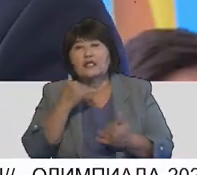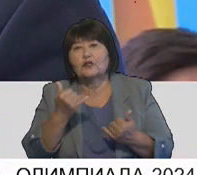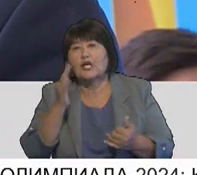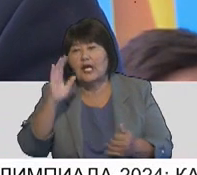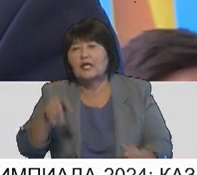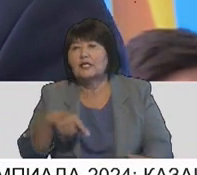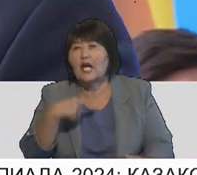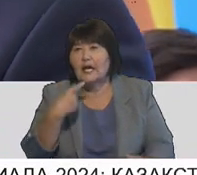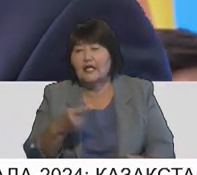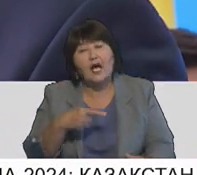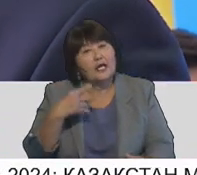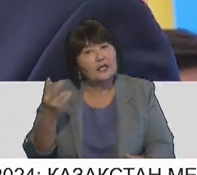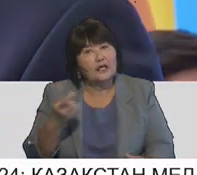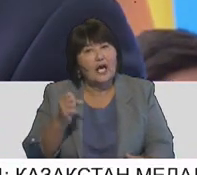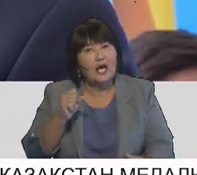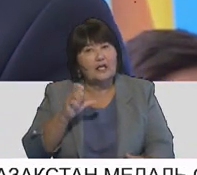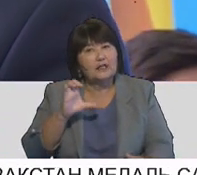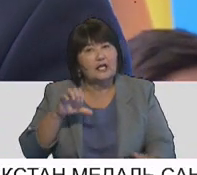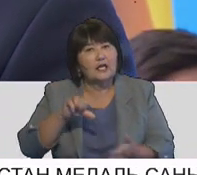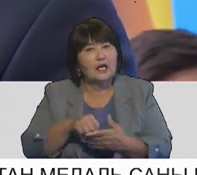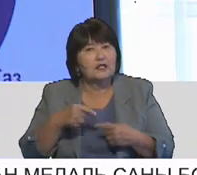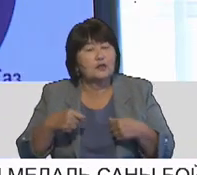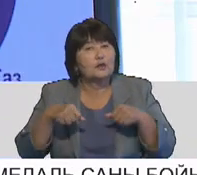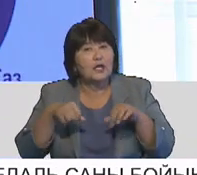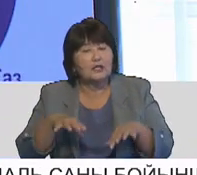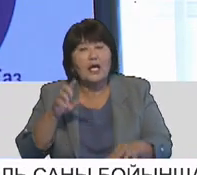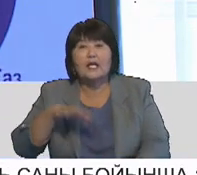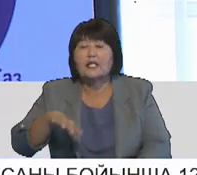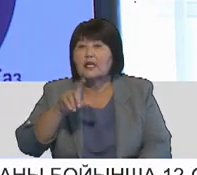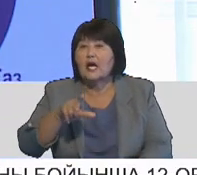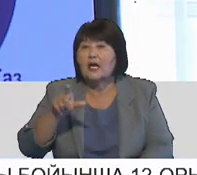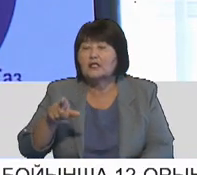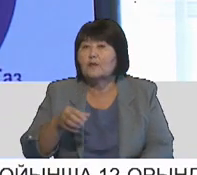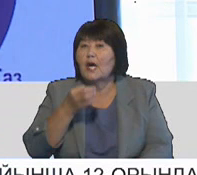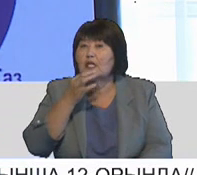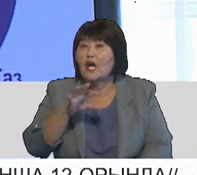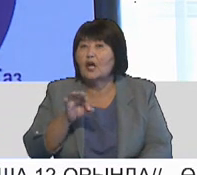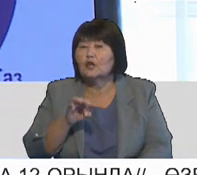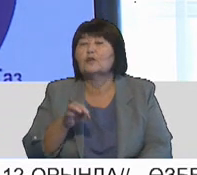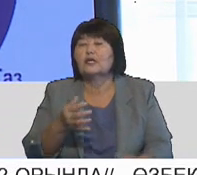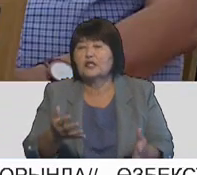қалмайтынын айтады. Айта кетейік, АЭС-ке қатысты түпкілікті шешім ел азаматтарының таңдауы бойынша